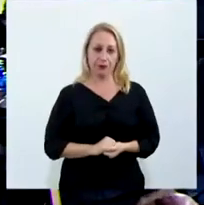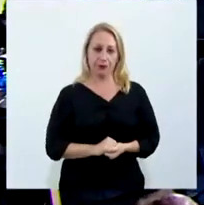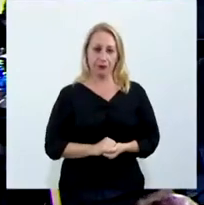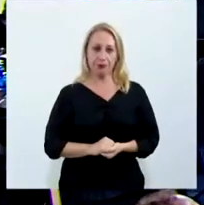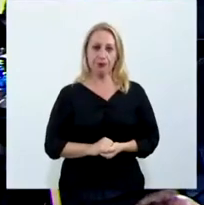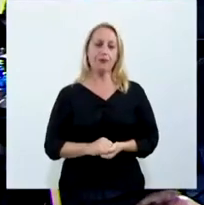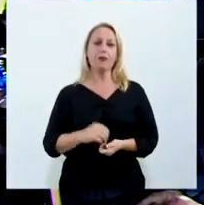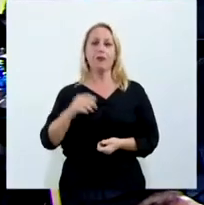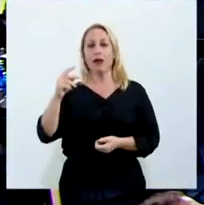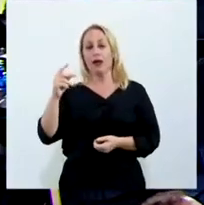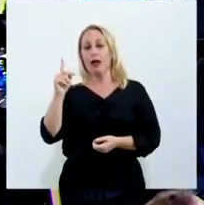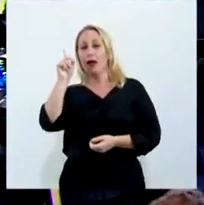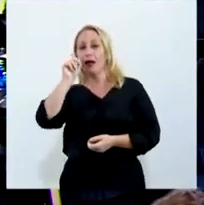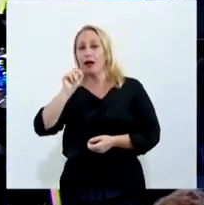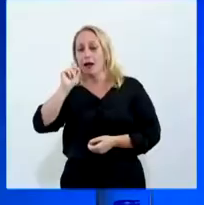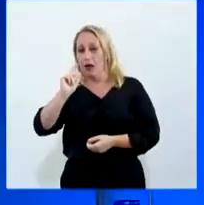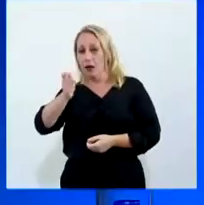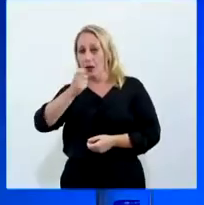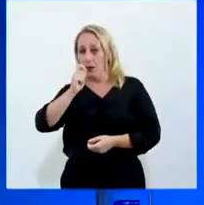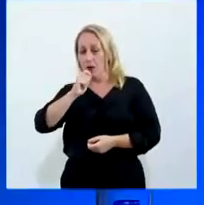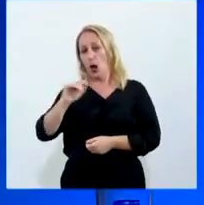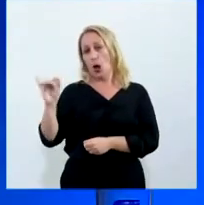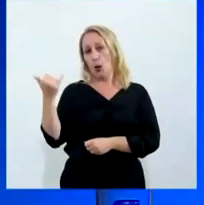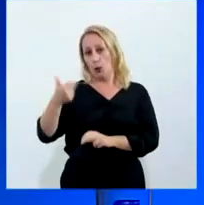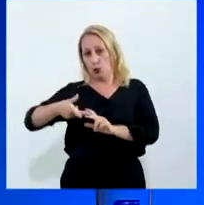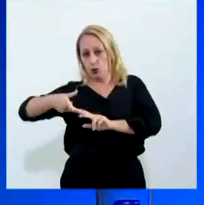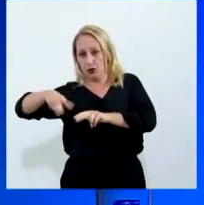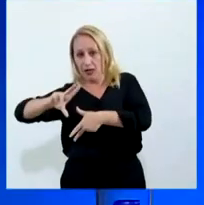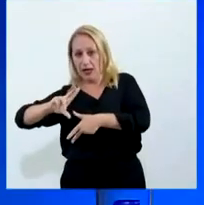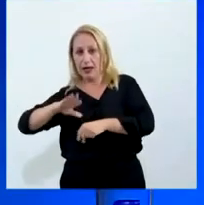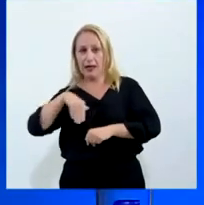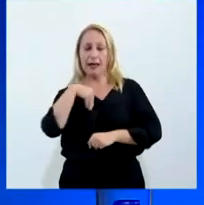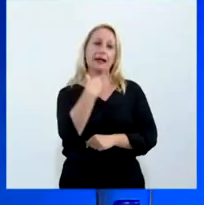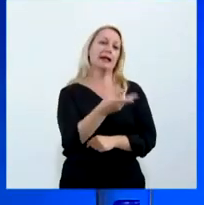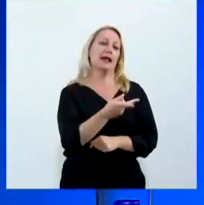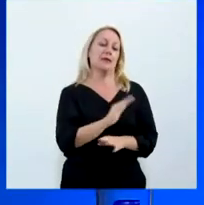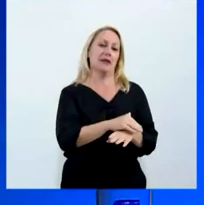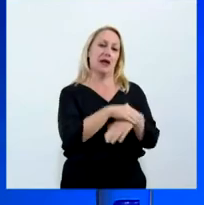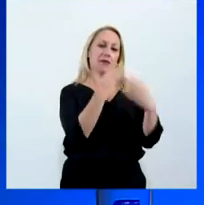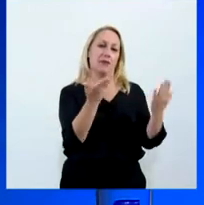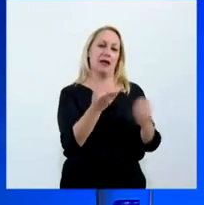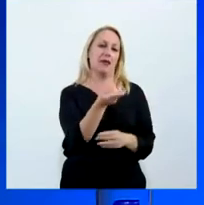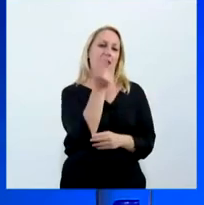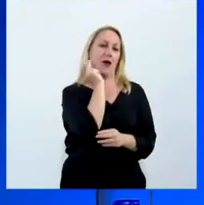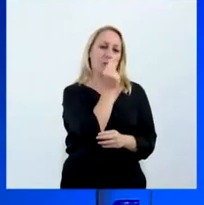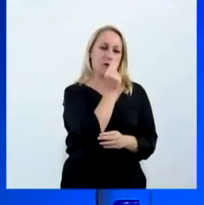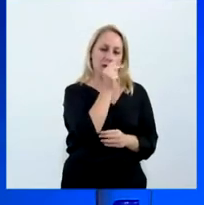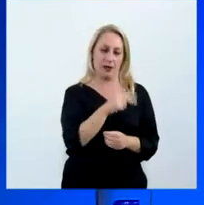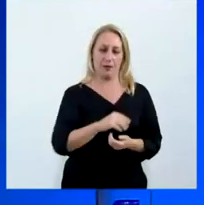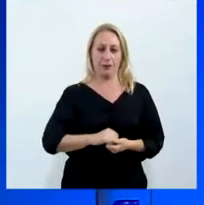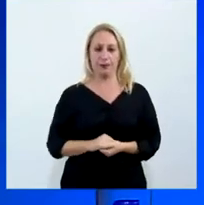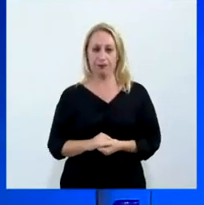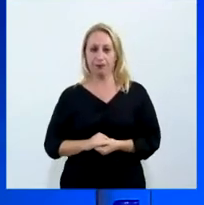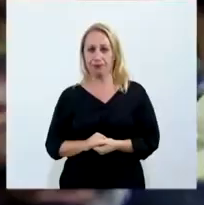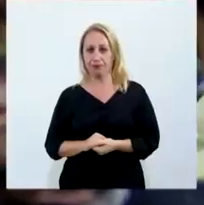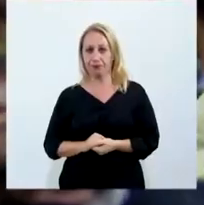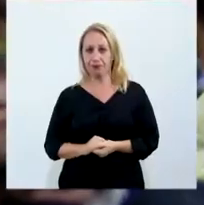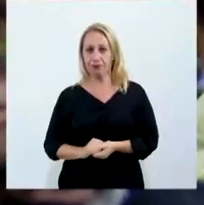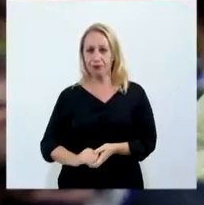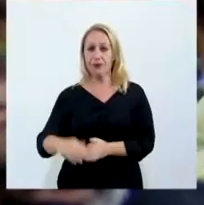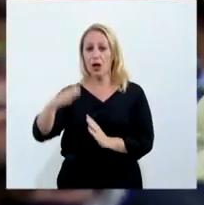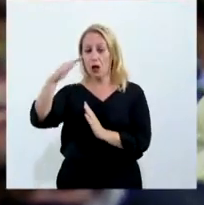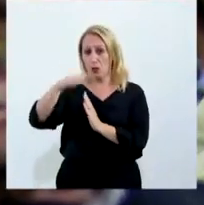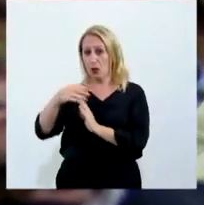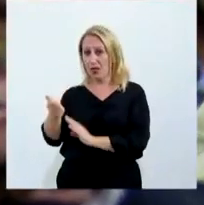Η Λίνα Κλήτου από το Blue Sky και να ετοιμάζεται η Πένια Βραμίδη από την Απογευματινή. Κύριε Πρόεδρε, στη χθεσινή σας